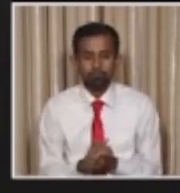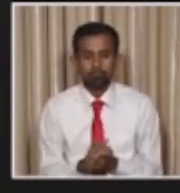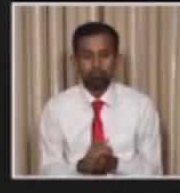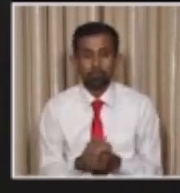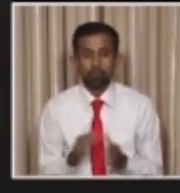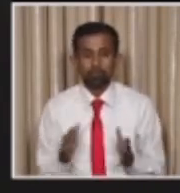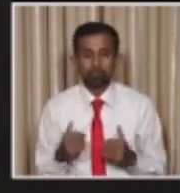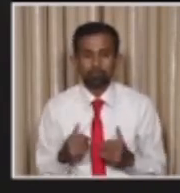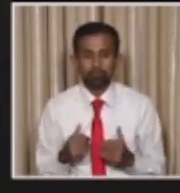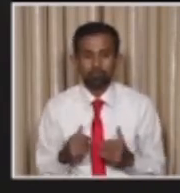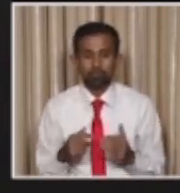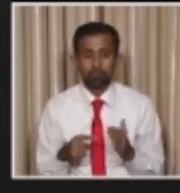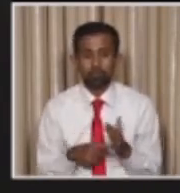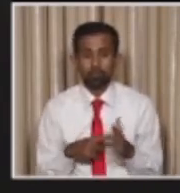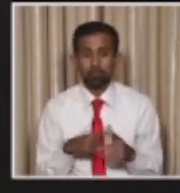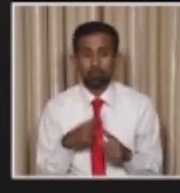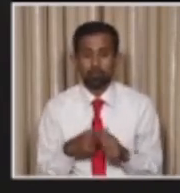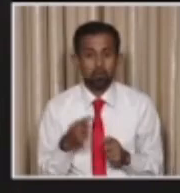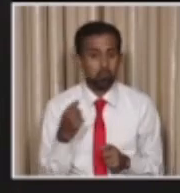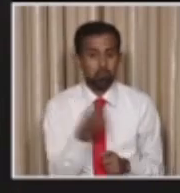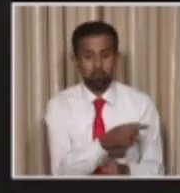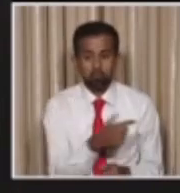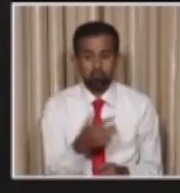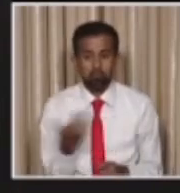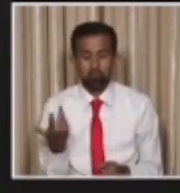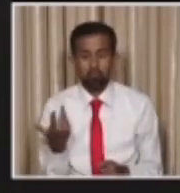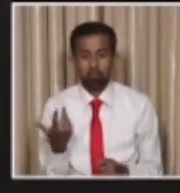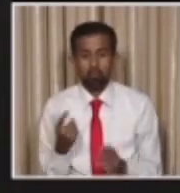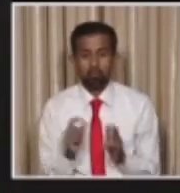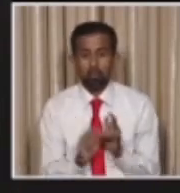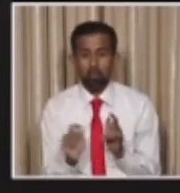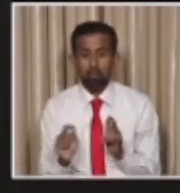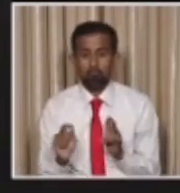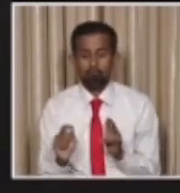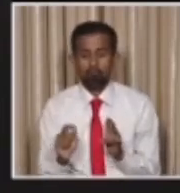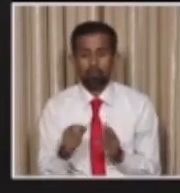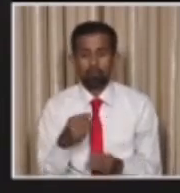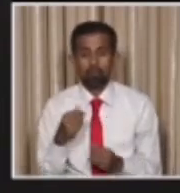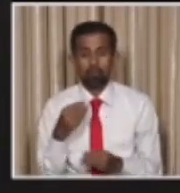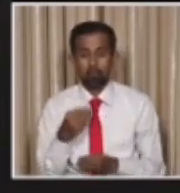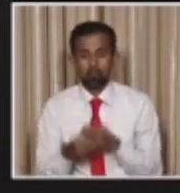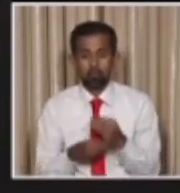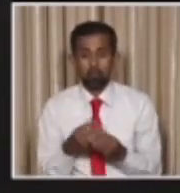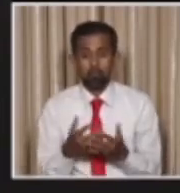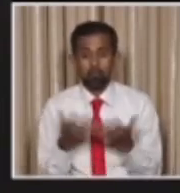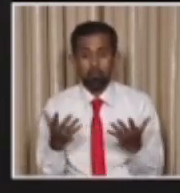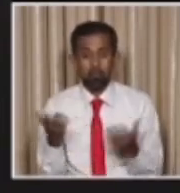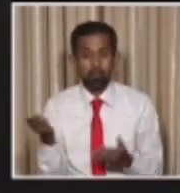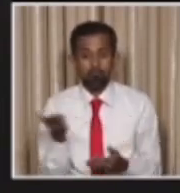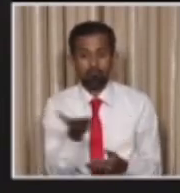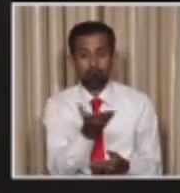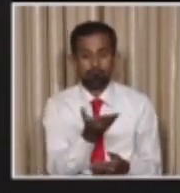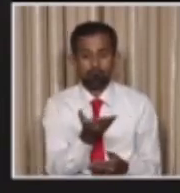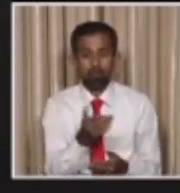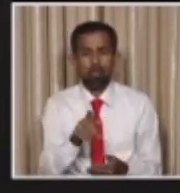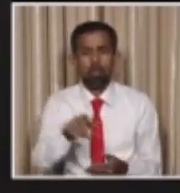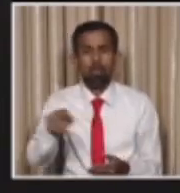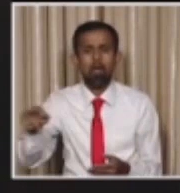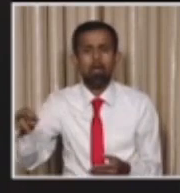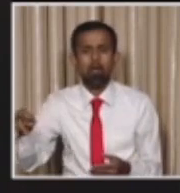තව බදු ගෙවපු නැති ආයතන නිෂ්පාදනාගාර ගණනාවක් තියෙනවා. දැන් කාගේද